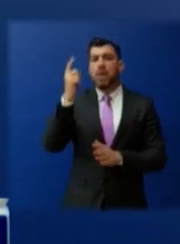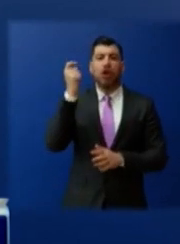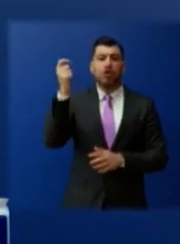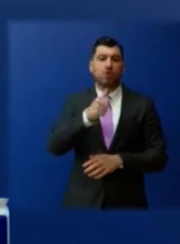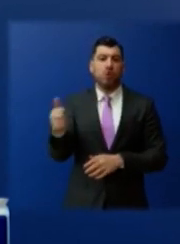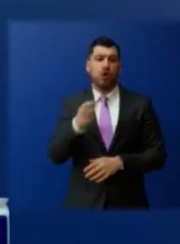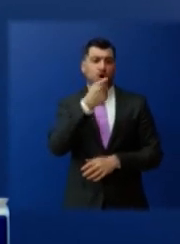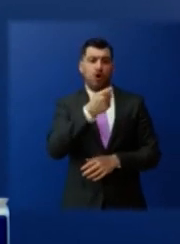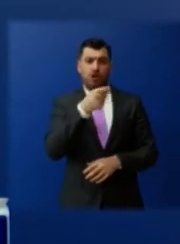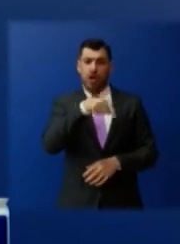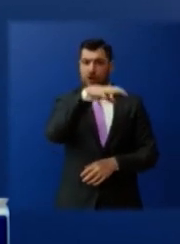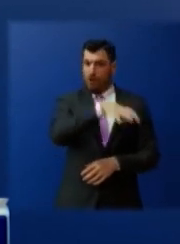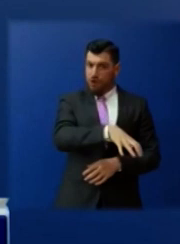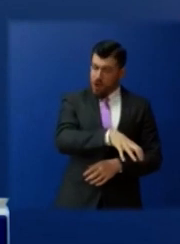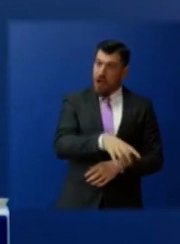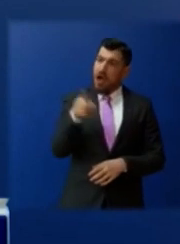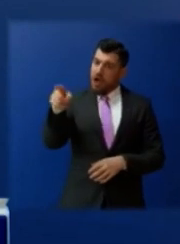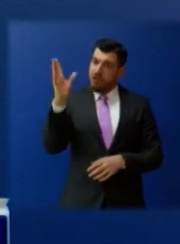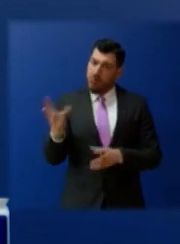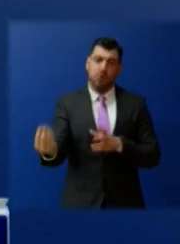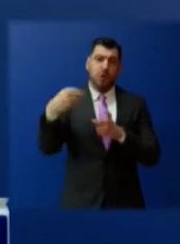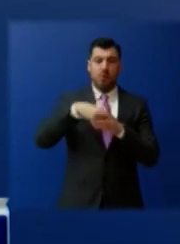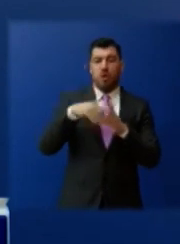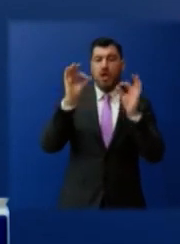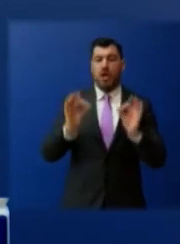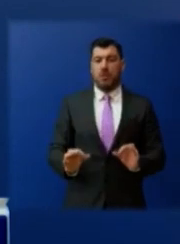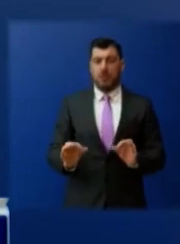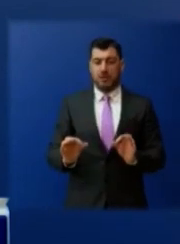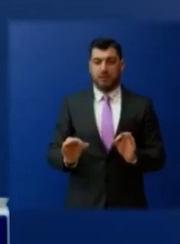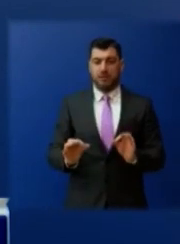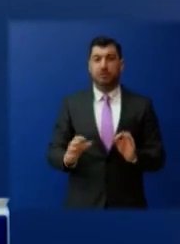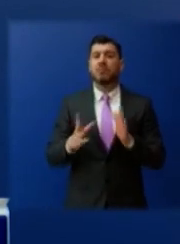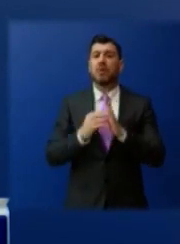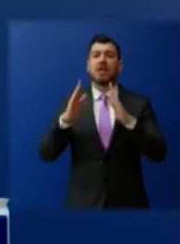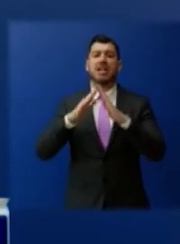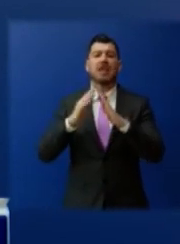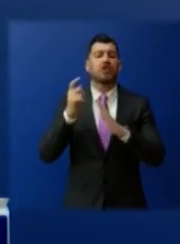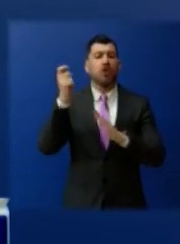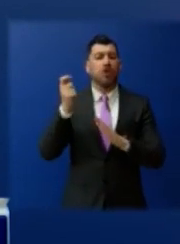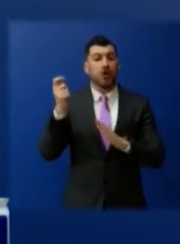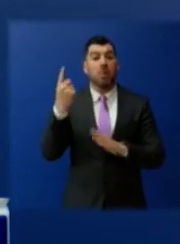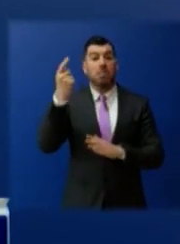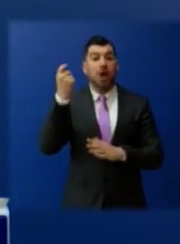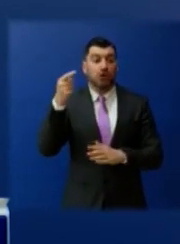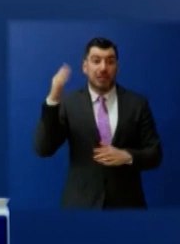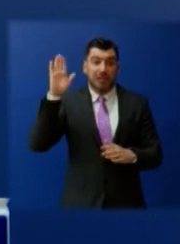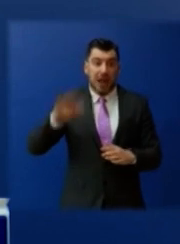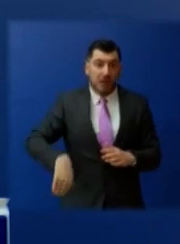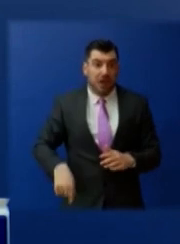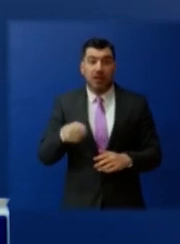τους χρηματοδοτικούς φορείς, όπως για παράδειγμα νοικοκυριά που έχουν μόνο στεγαστικό δάνειο, το οποίο επιθυμούν να ρυθμίσουν διασώζοντας την περιουσία